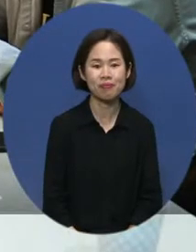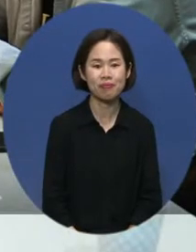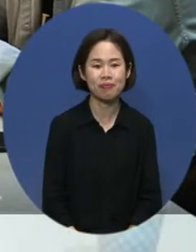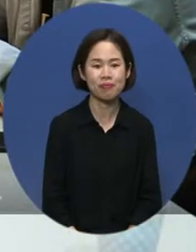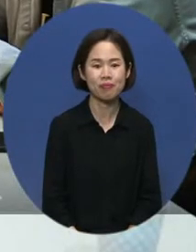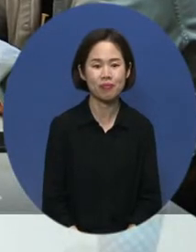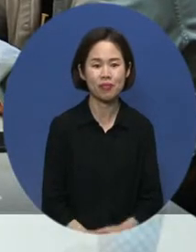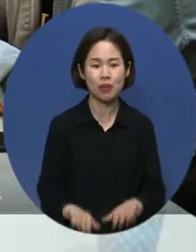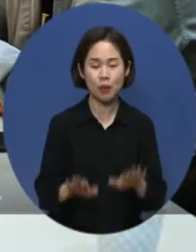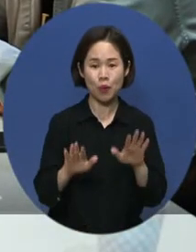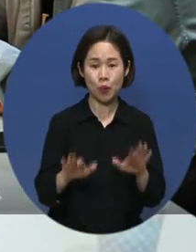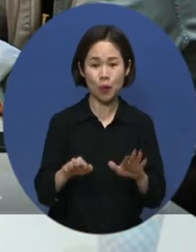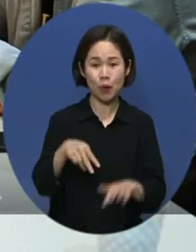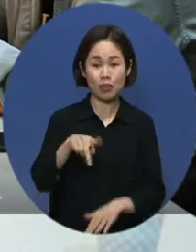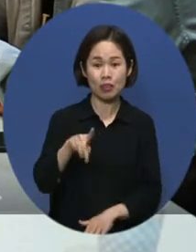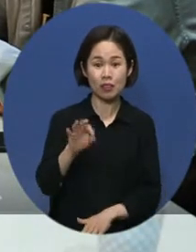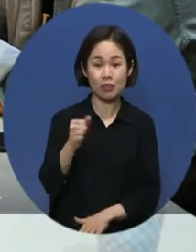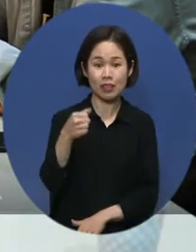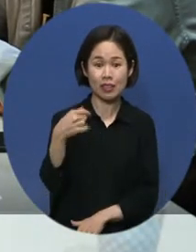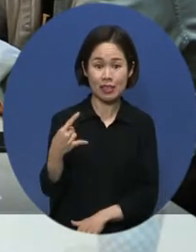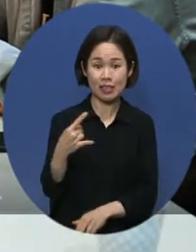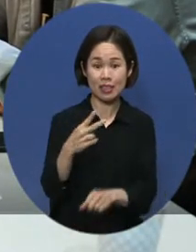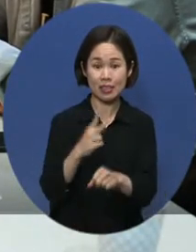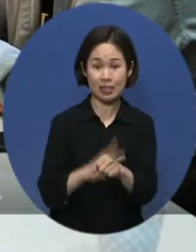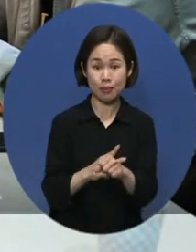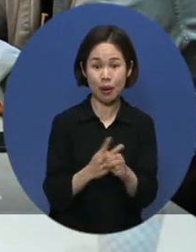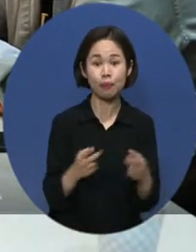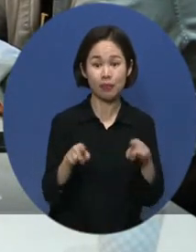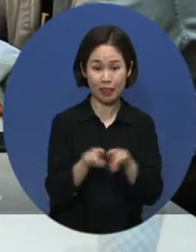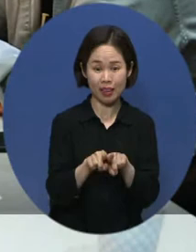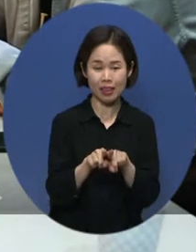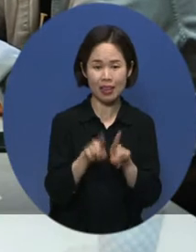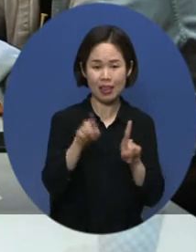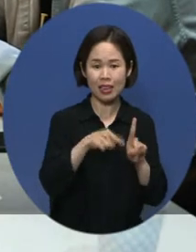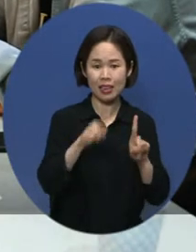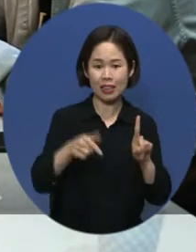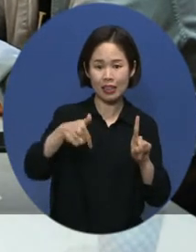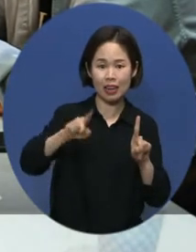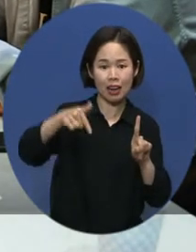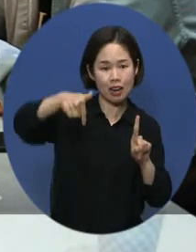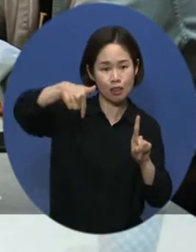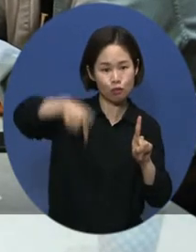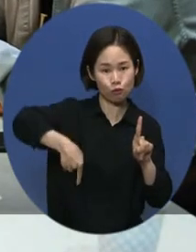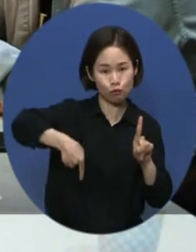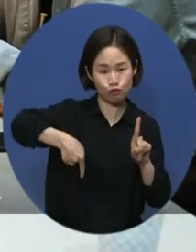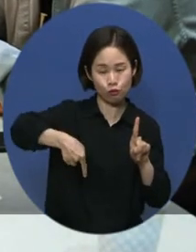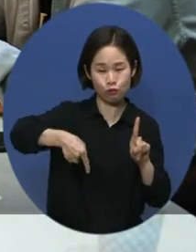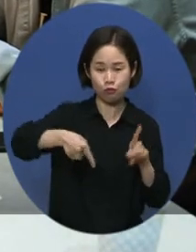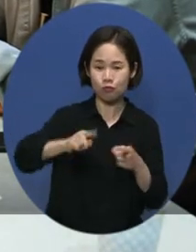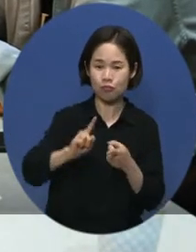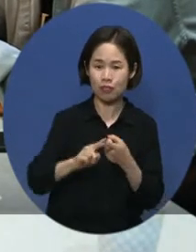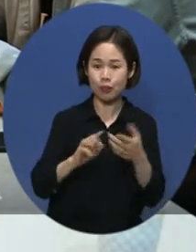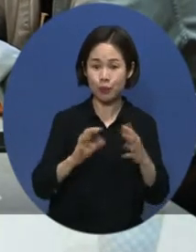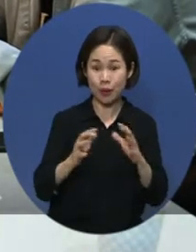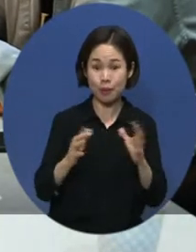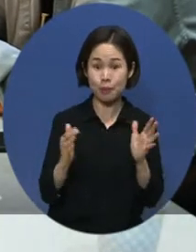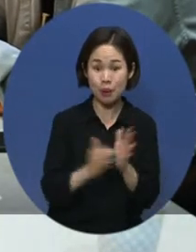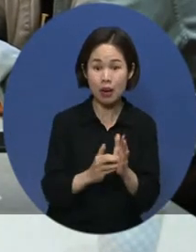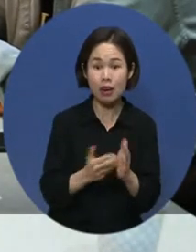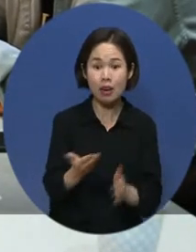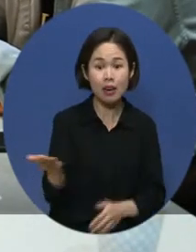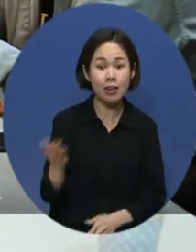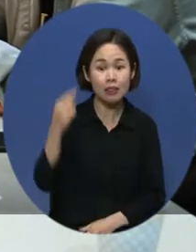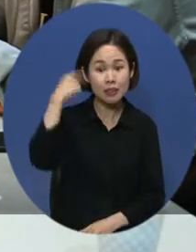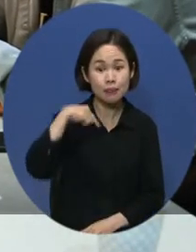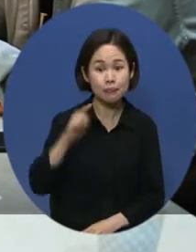오늘 성희 쌤이랑 1인 가구에 대해서 감사한 활동 하셨잖아요. 네. 어땠어요? 좋았어요.